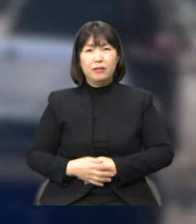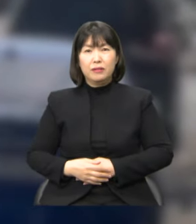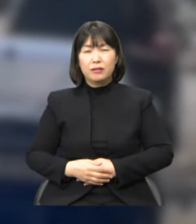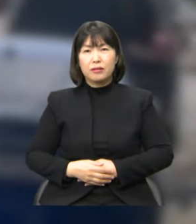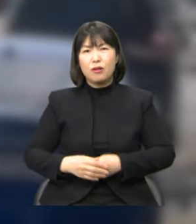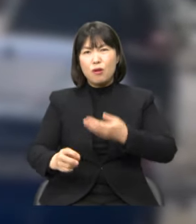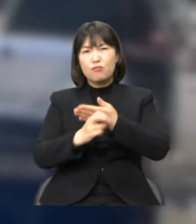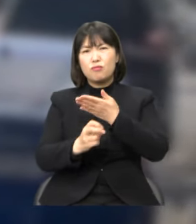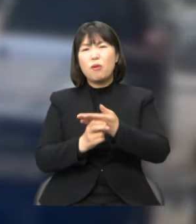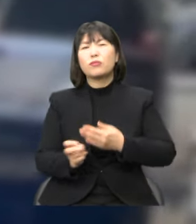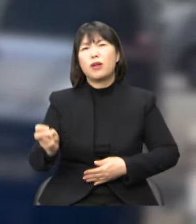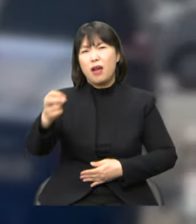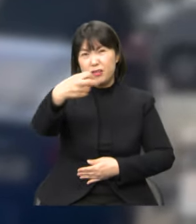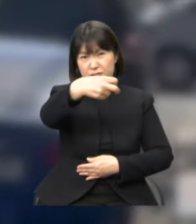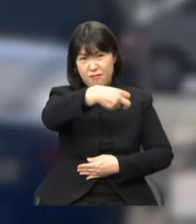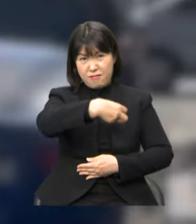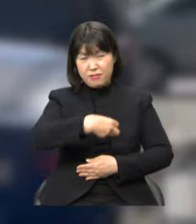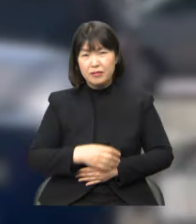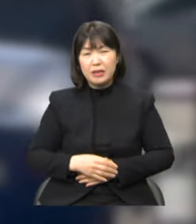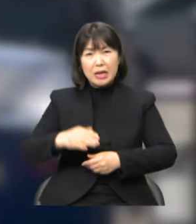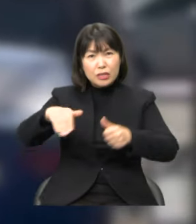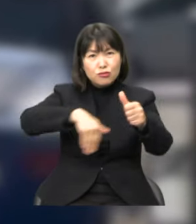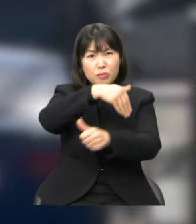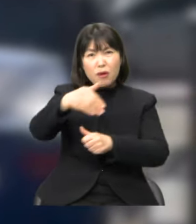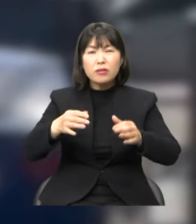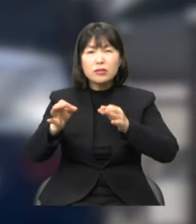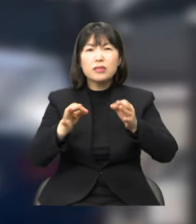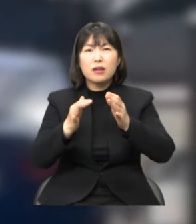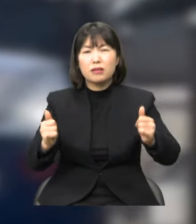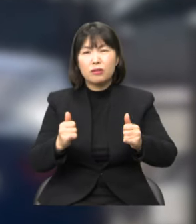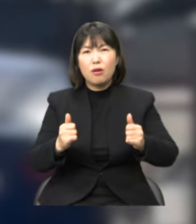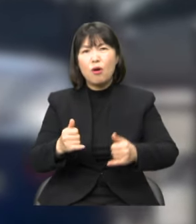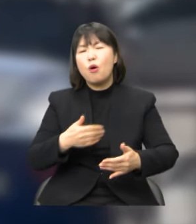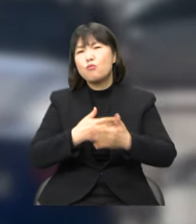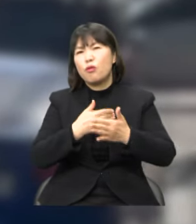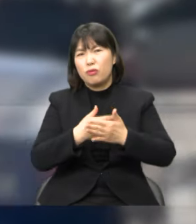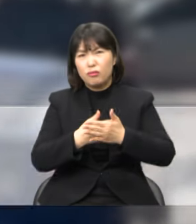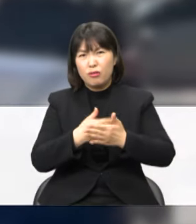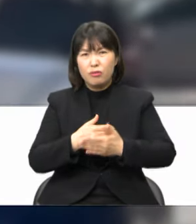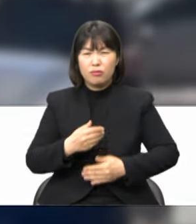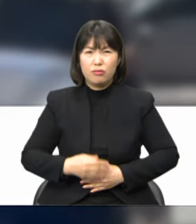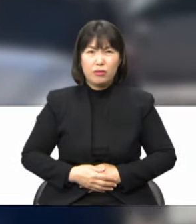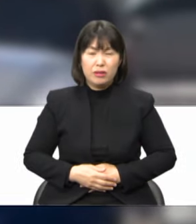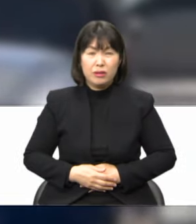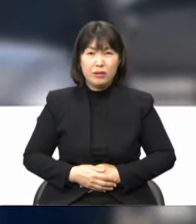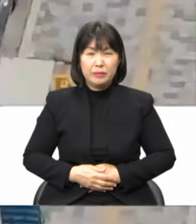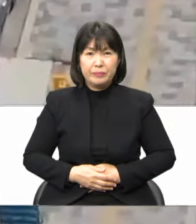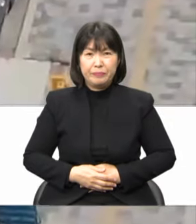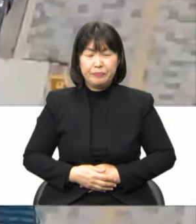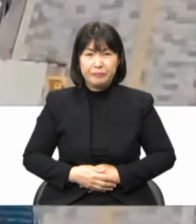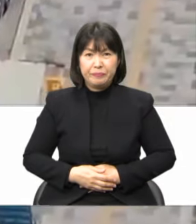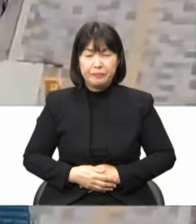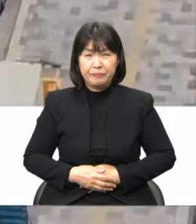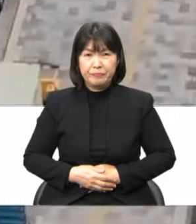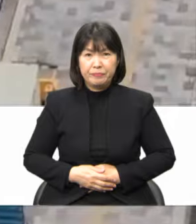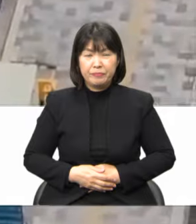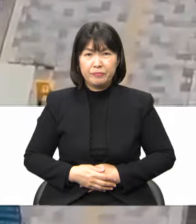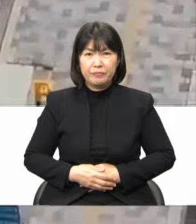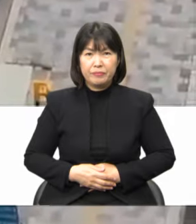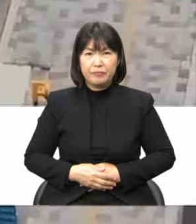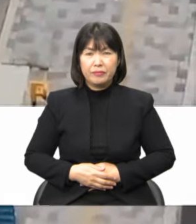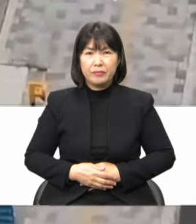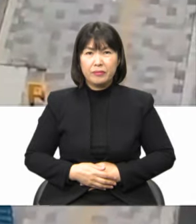좌회전 인근 상인들은 불안감을 토로합니다 보통 이렇게 가긴 하는데 바